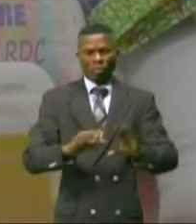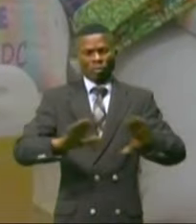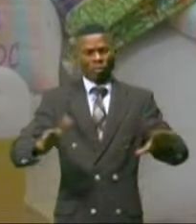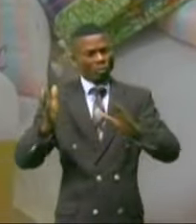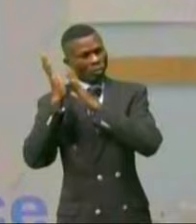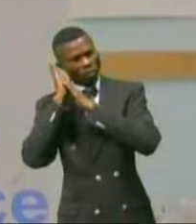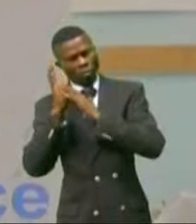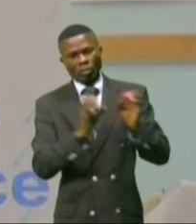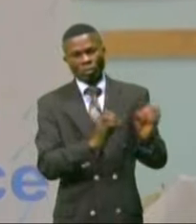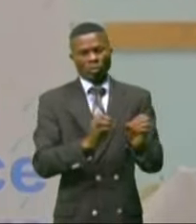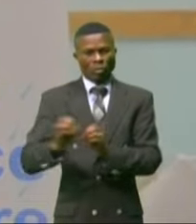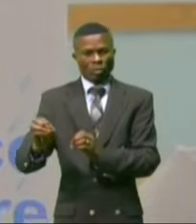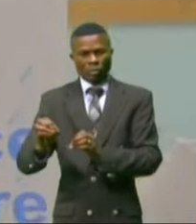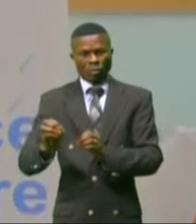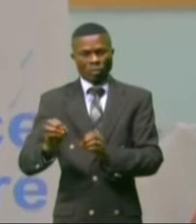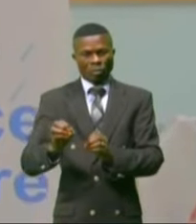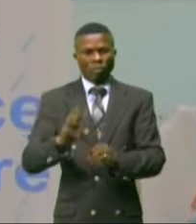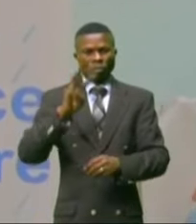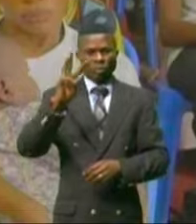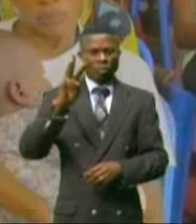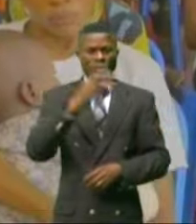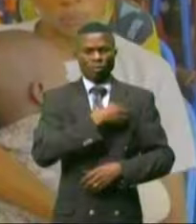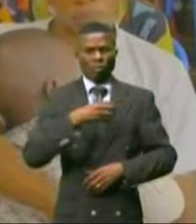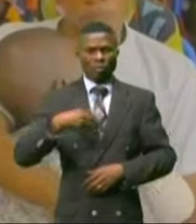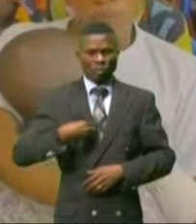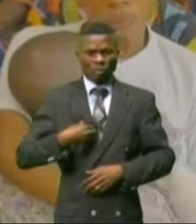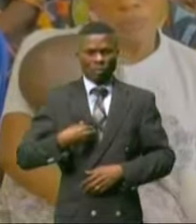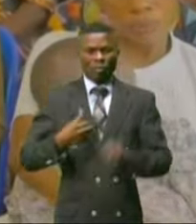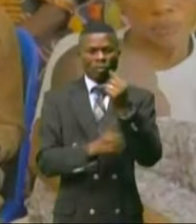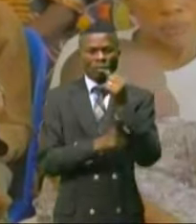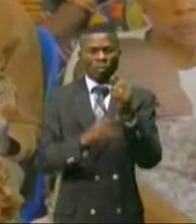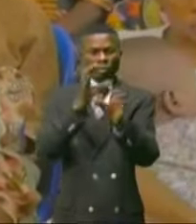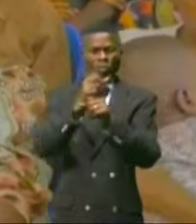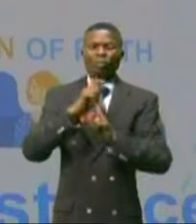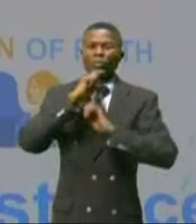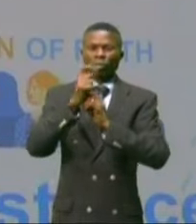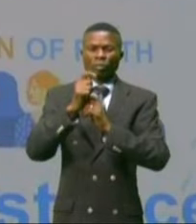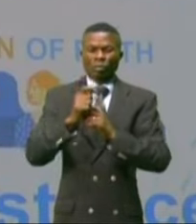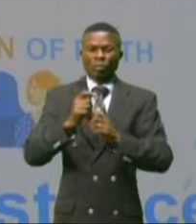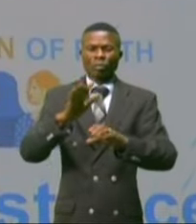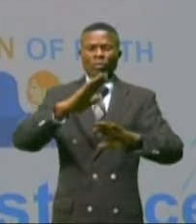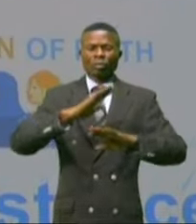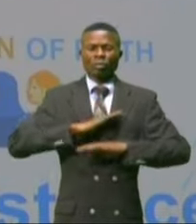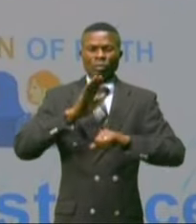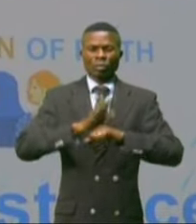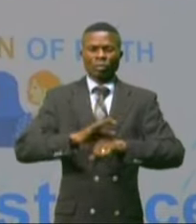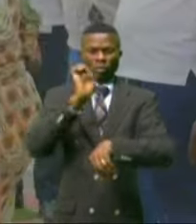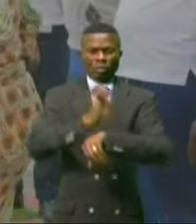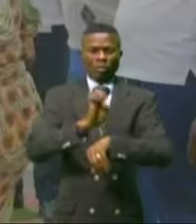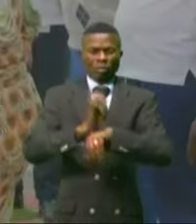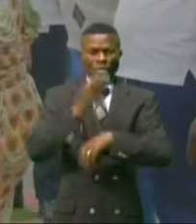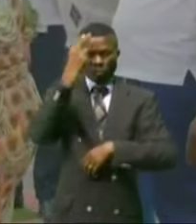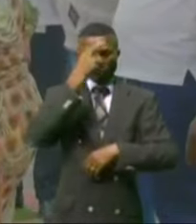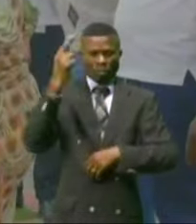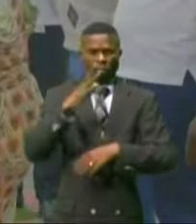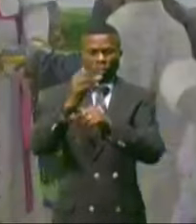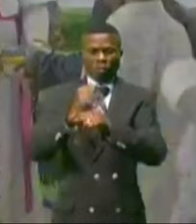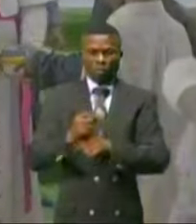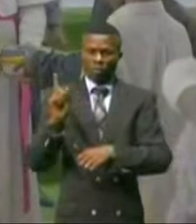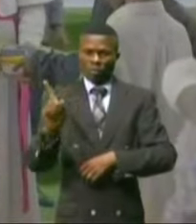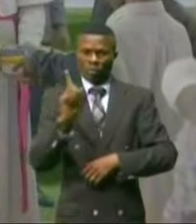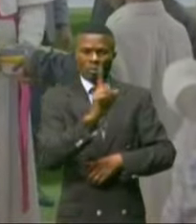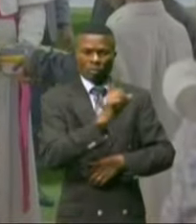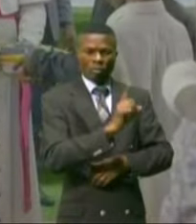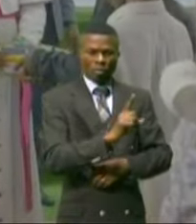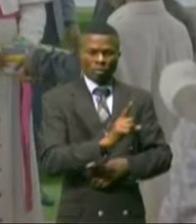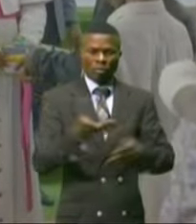par l'organisation Women of Faith. Les bénéficiaires, tous réunis dans la grande salle de la cathédrale, ont reçu, chacun d'entre eux, à